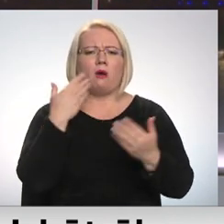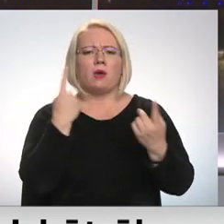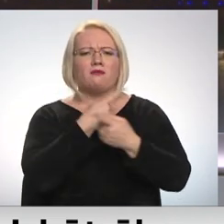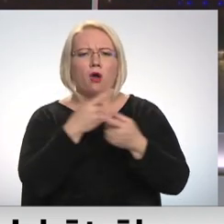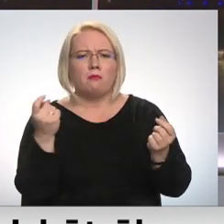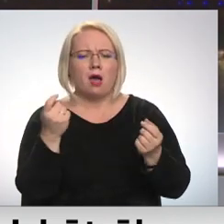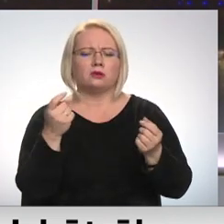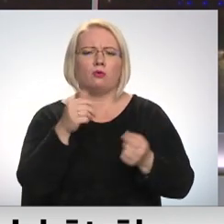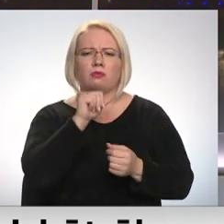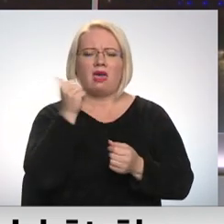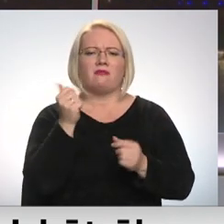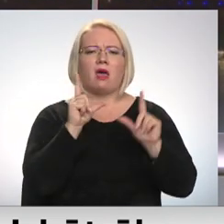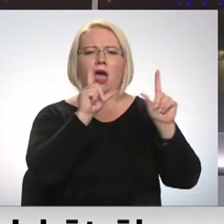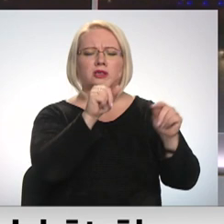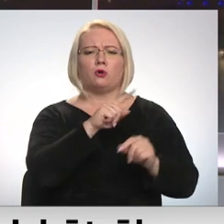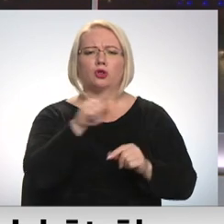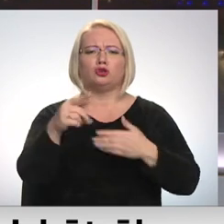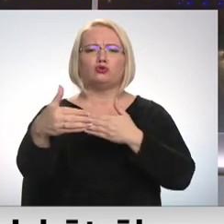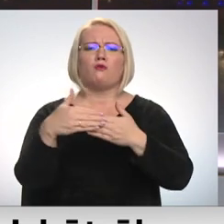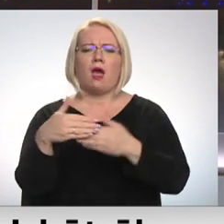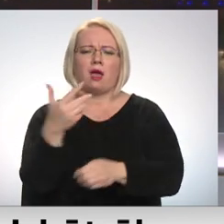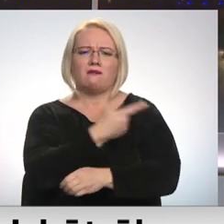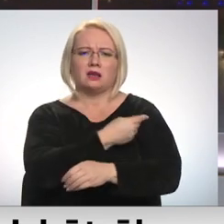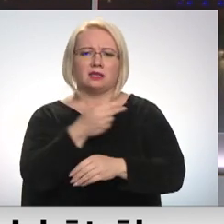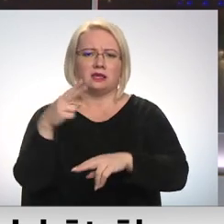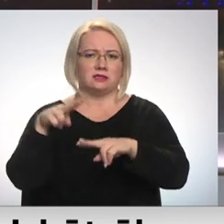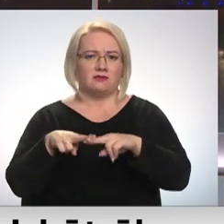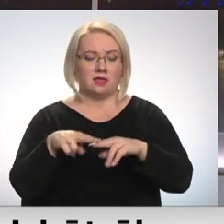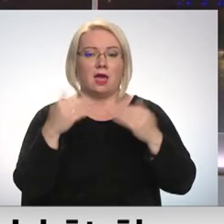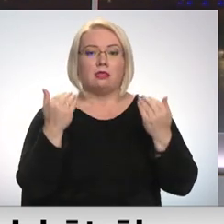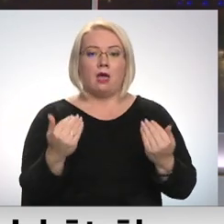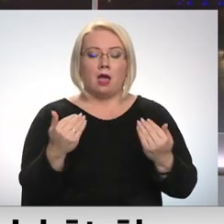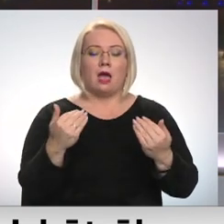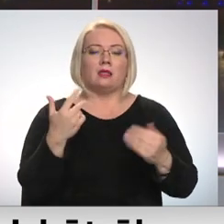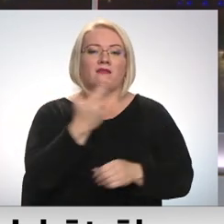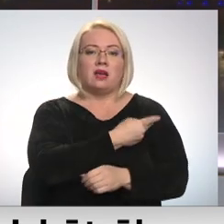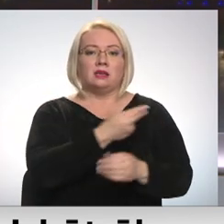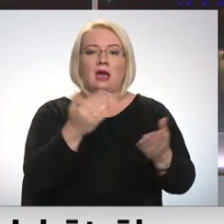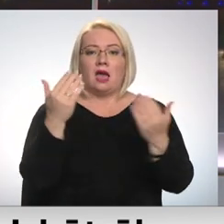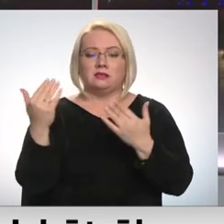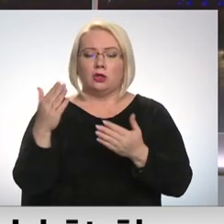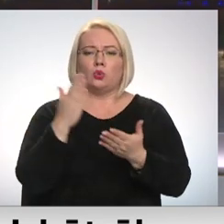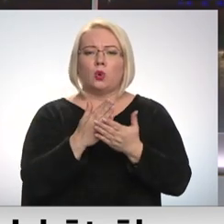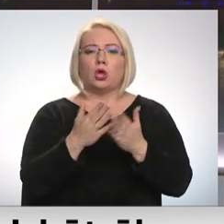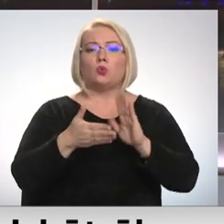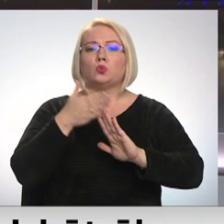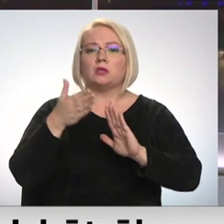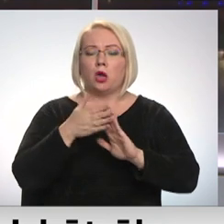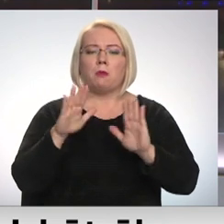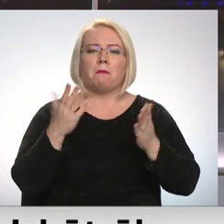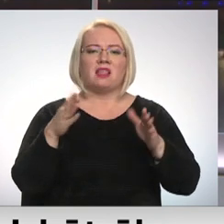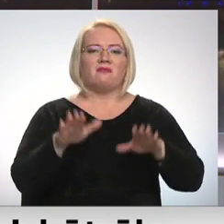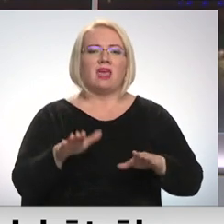nespējai aizbraukt līdz tuvākajai vakcinācijas vietai. Jau tagad vakcinācijas veicināšanā notiek uzlabojumi, taču vietai